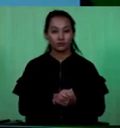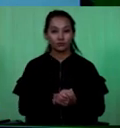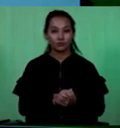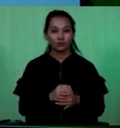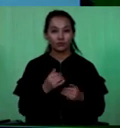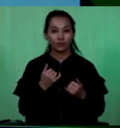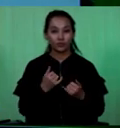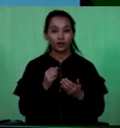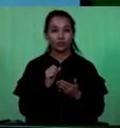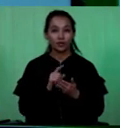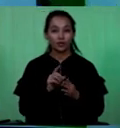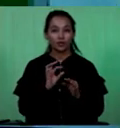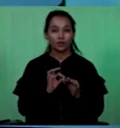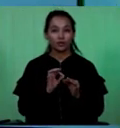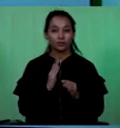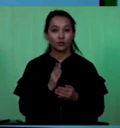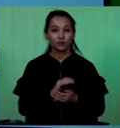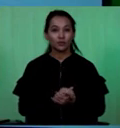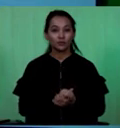Keling, endi masalani tekshirib olsak.